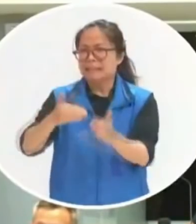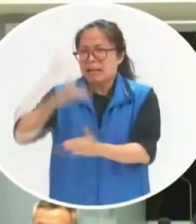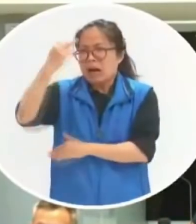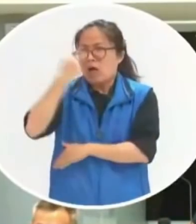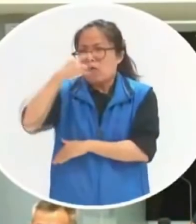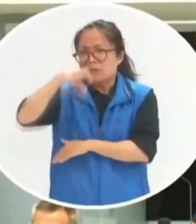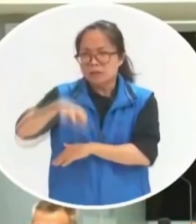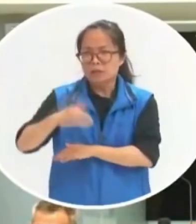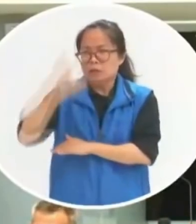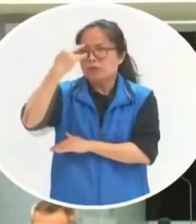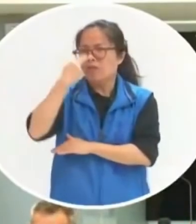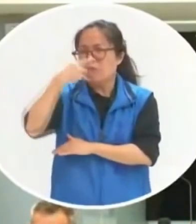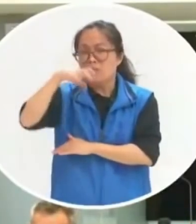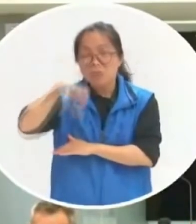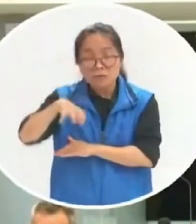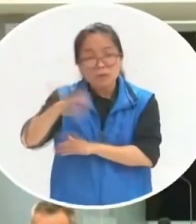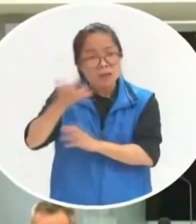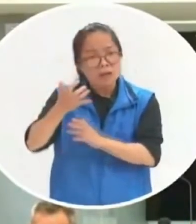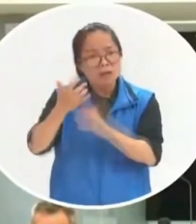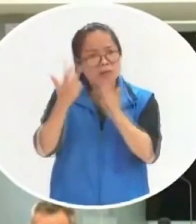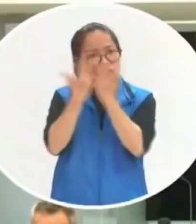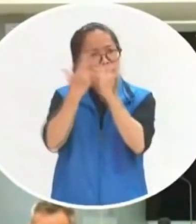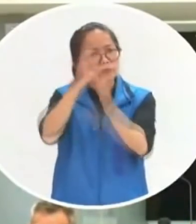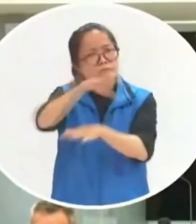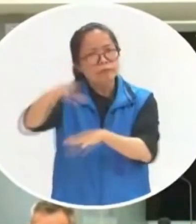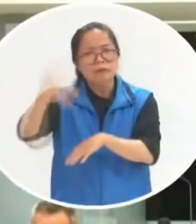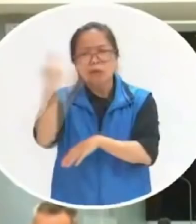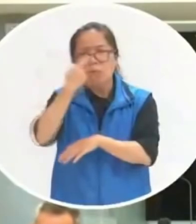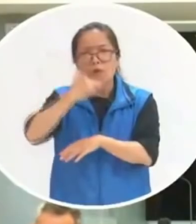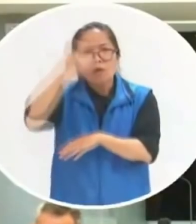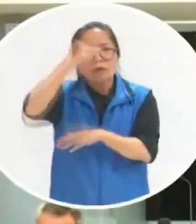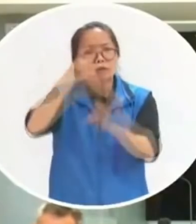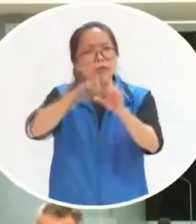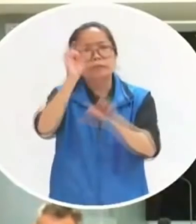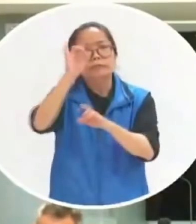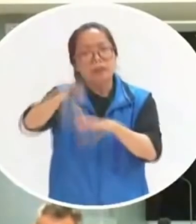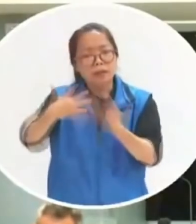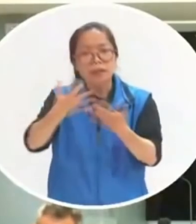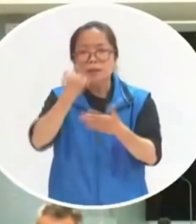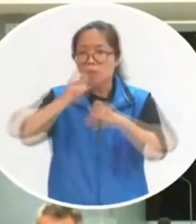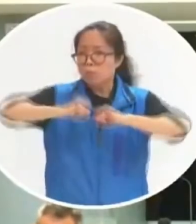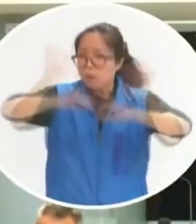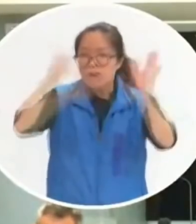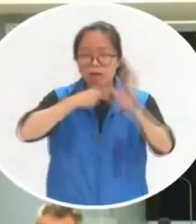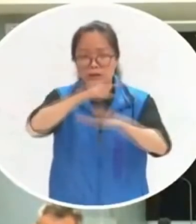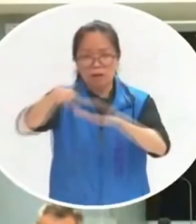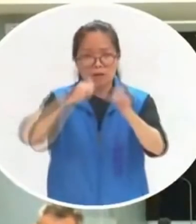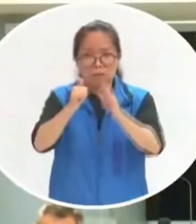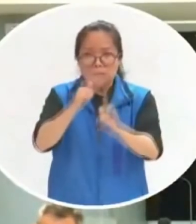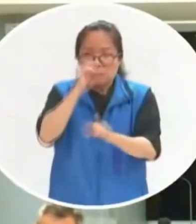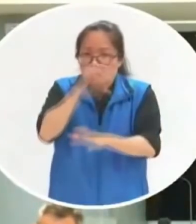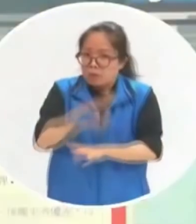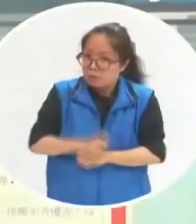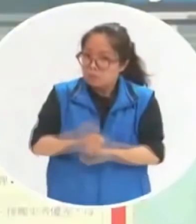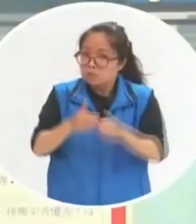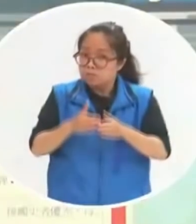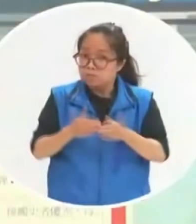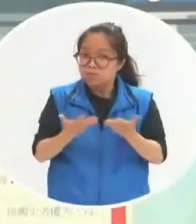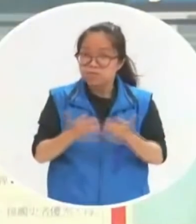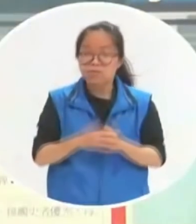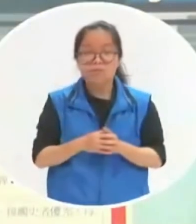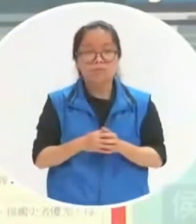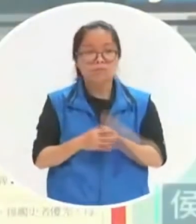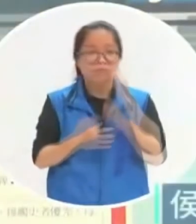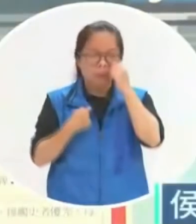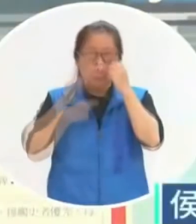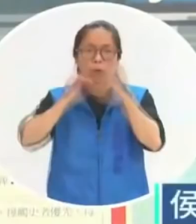区，那目前新北市有哪几区被列为高风险区？是否应该要公布，让民众提高警觉？